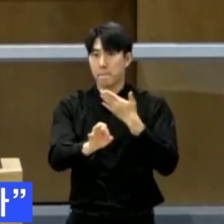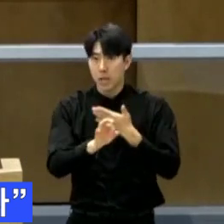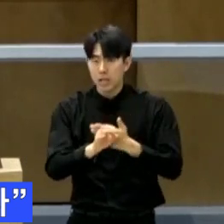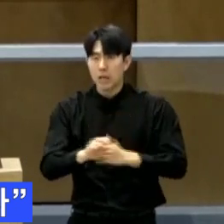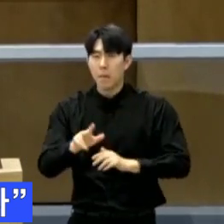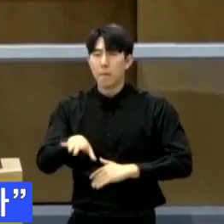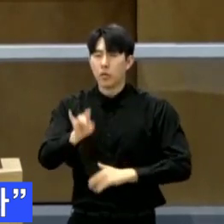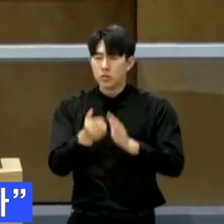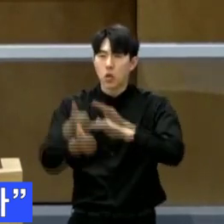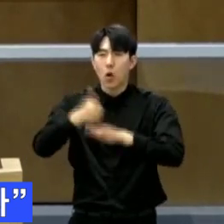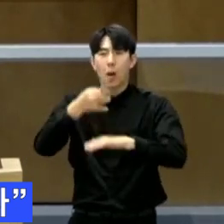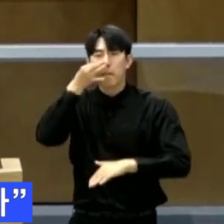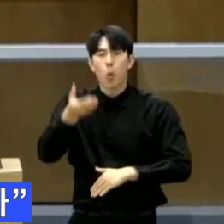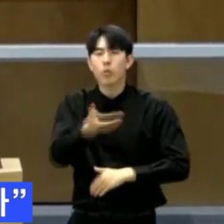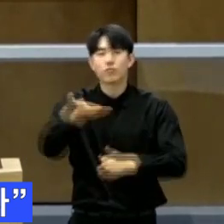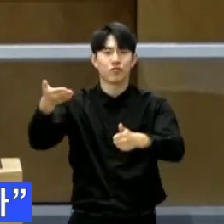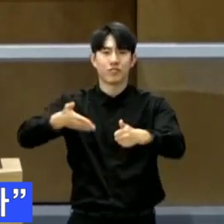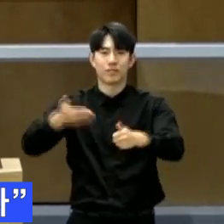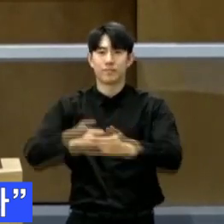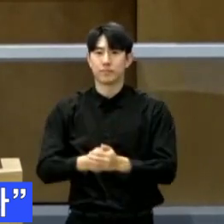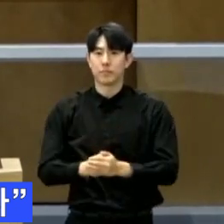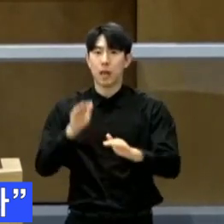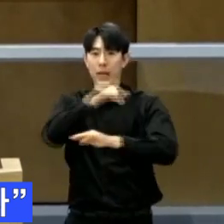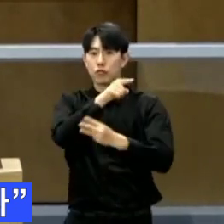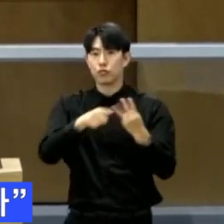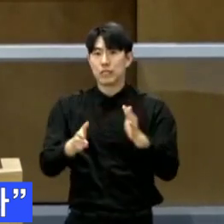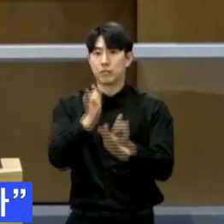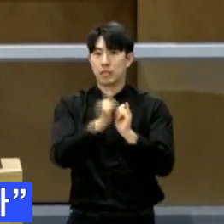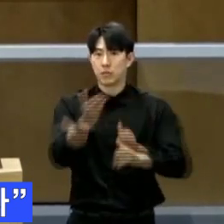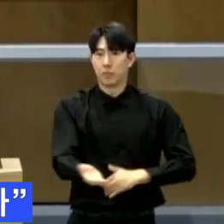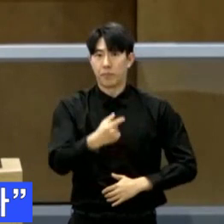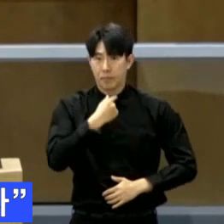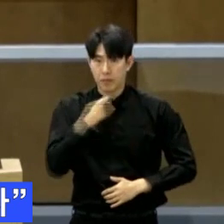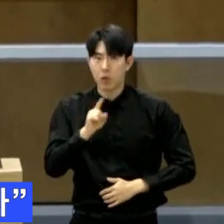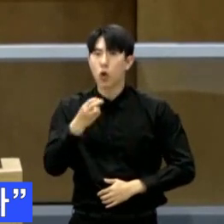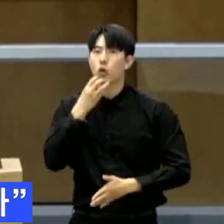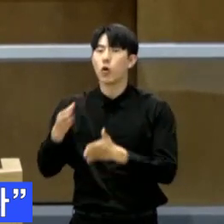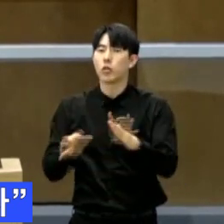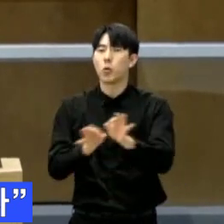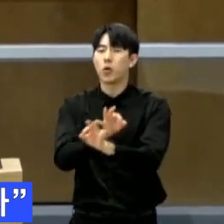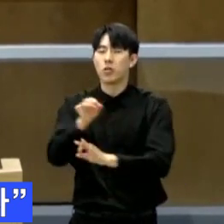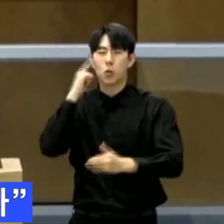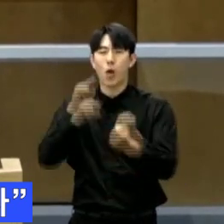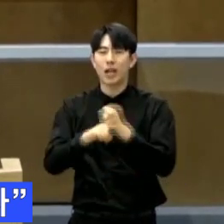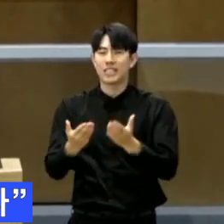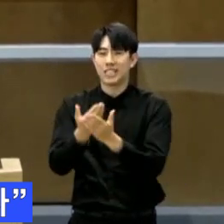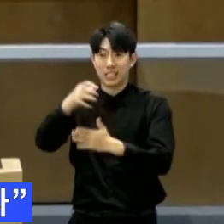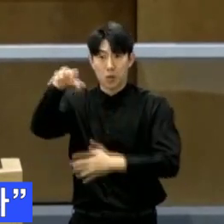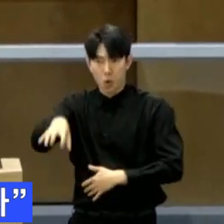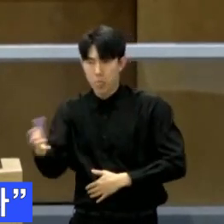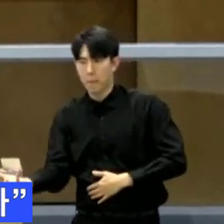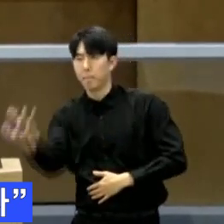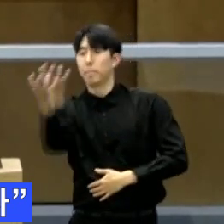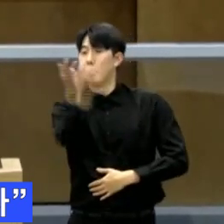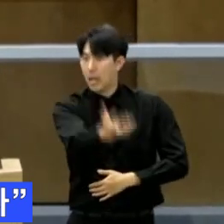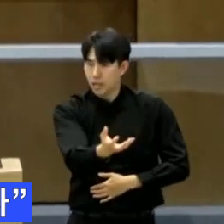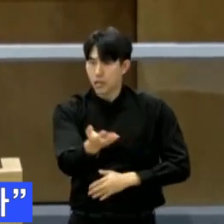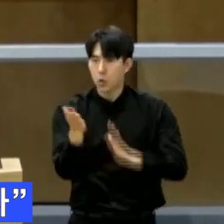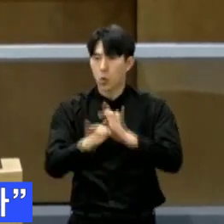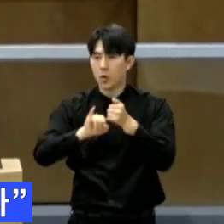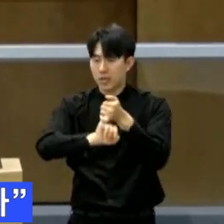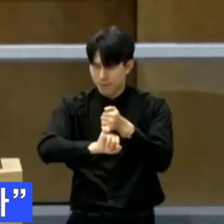보여주시기 바랍니다. 파주 시민이 염원하는 경기도 경제과학진흥원 이전을 포함한 지사님의 공약 이행에